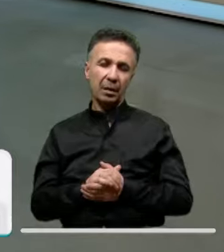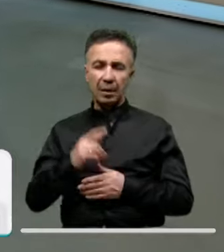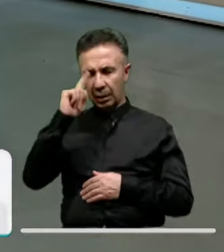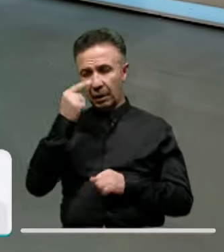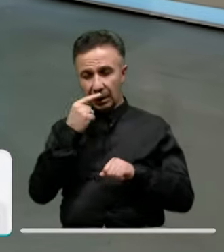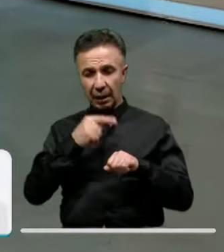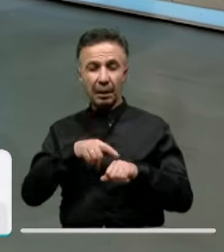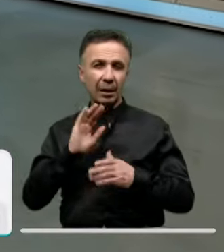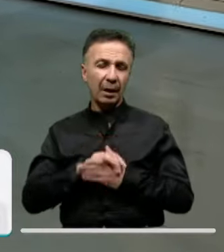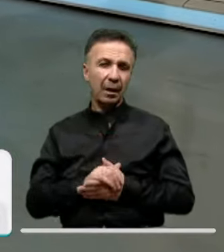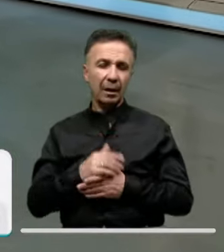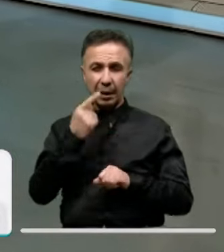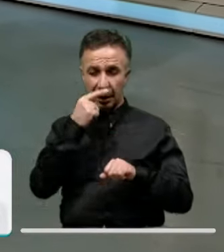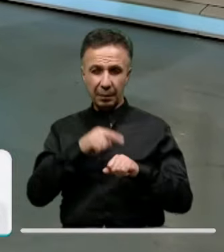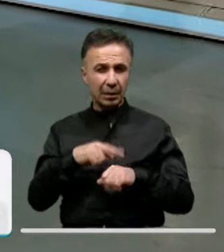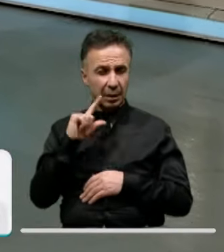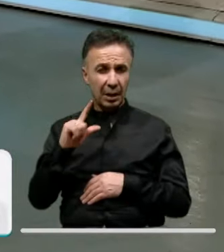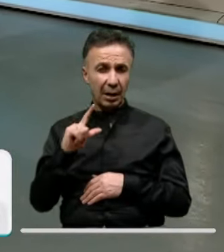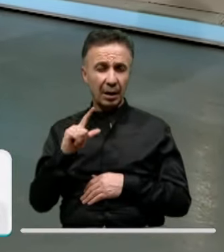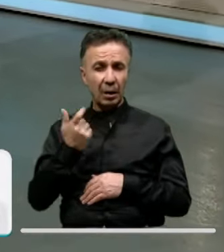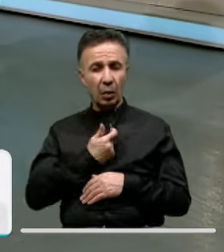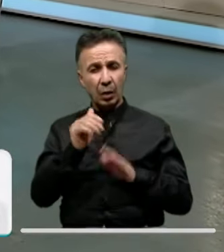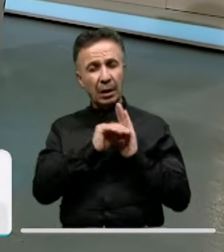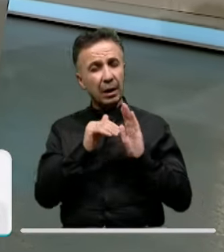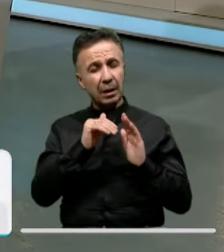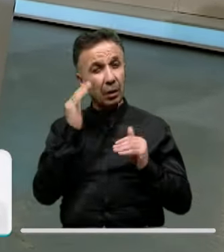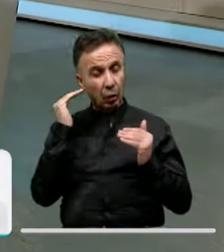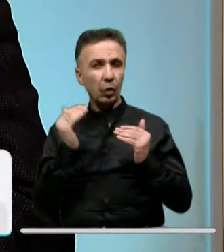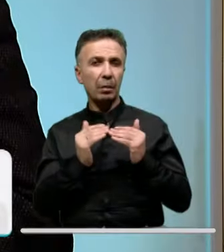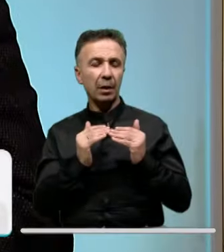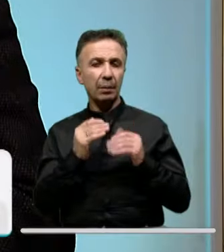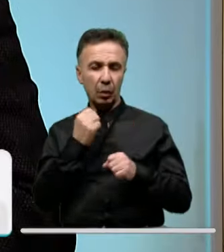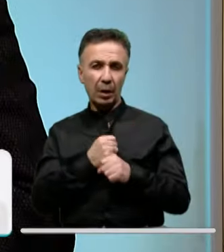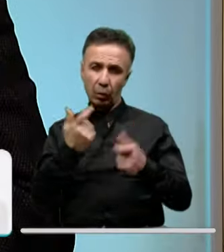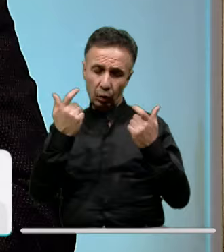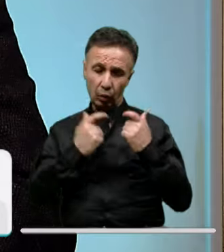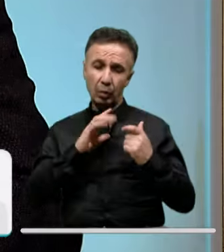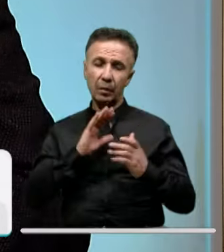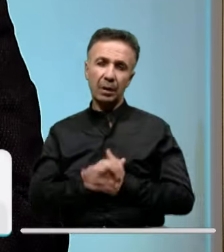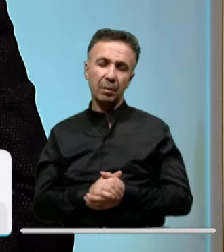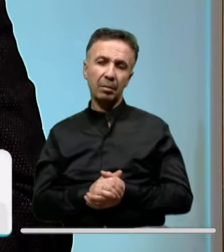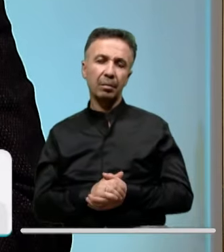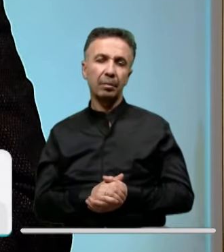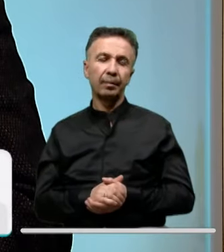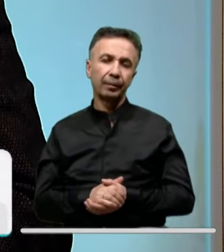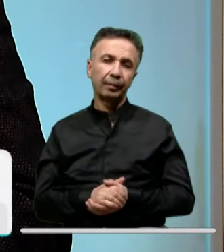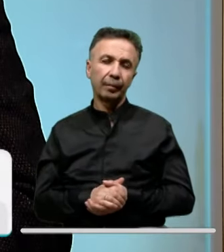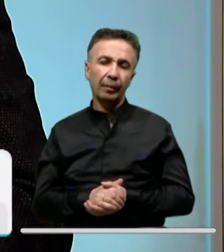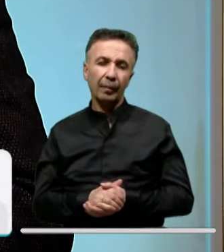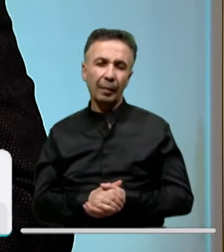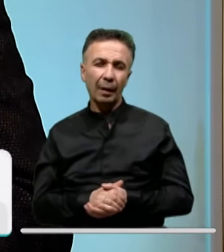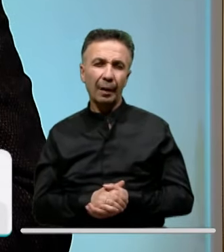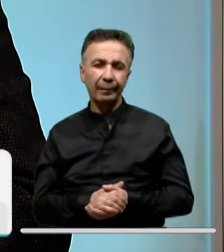değil. İnancınızın gereğini de yerine getirmek gibi bir asli neyimiz var? Görevimiz var. Bu ne yapılamaz? Elimizden